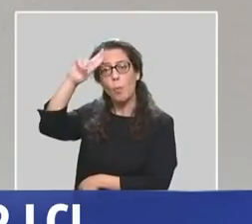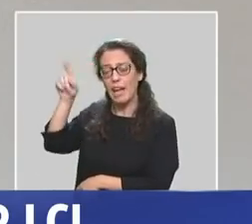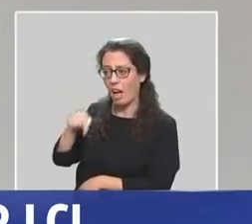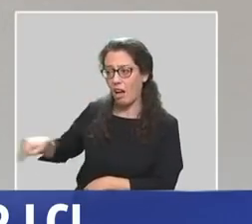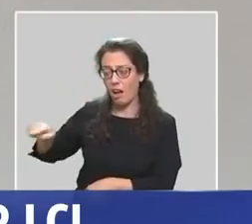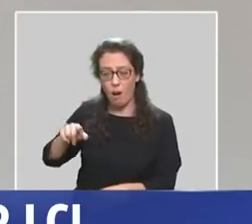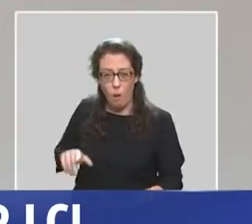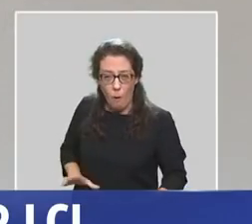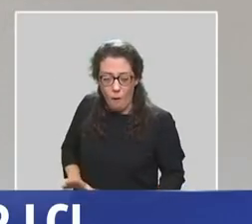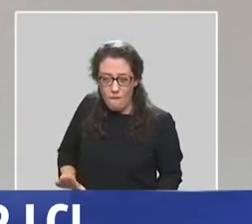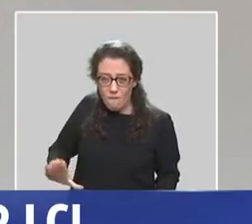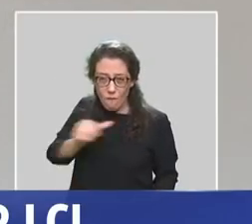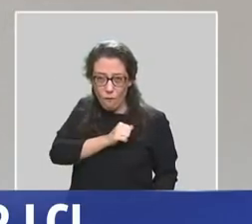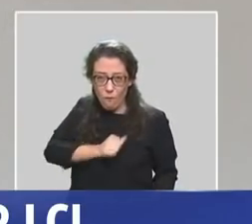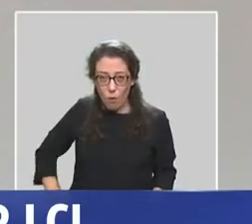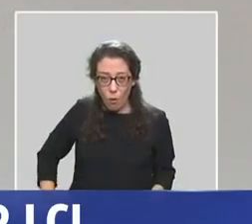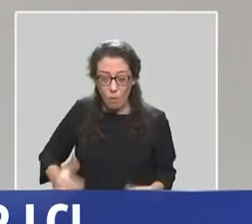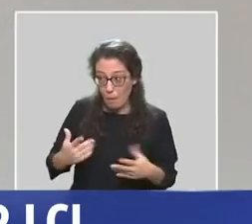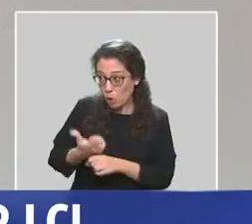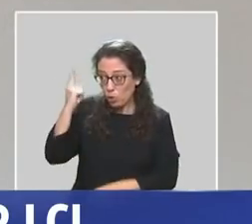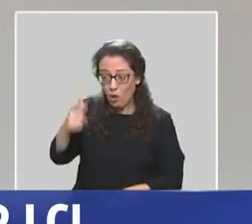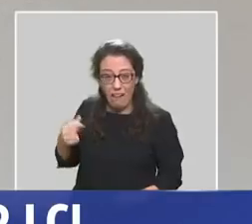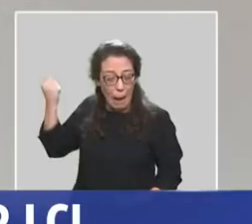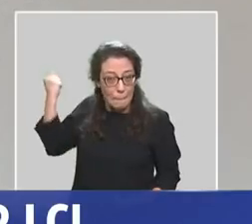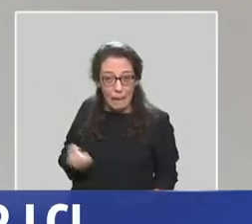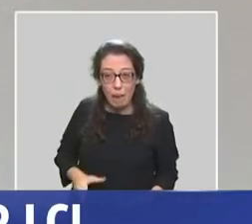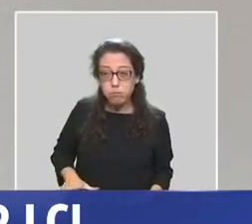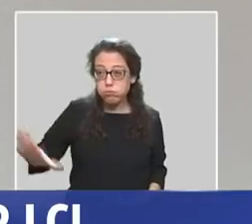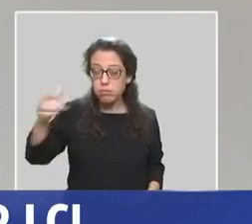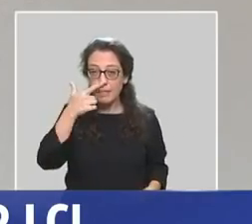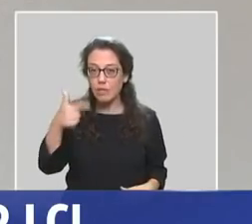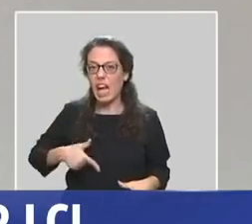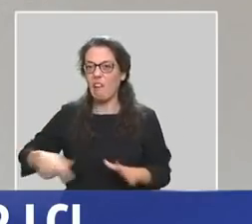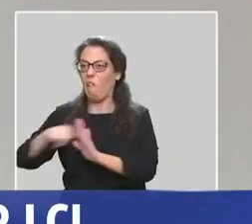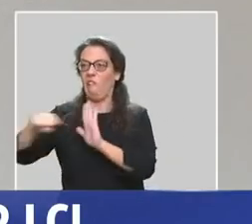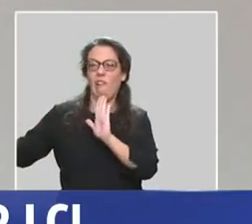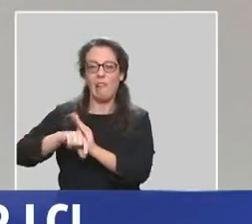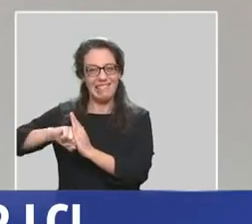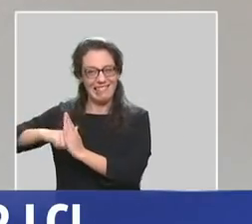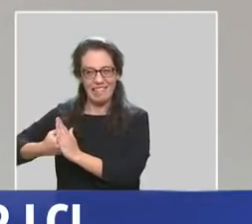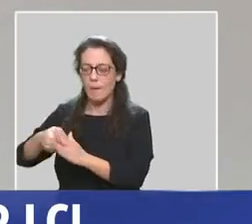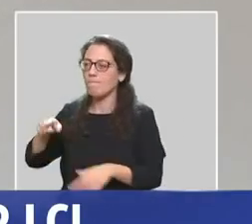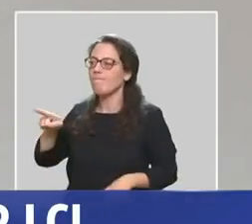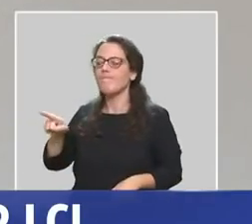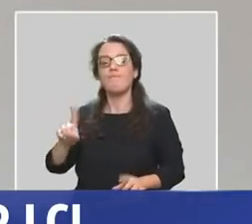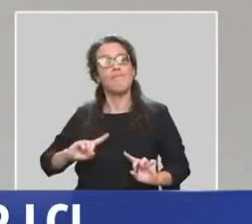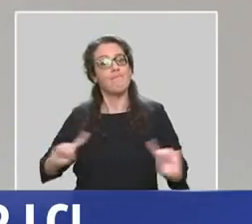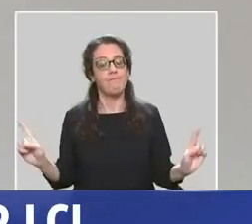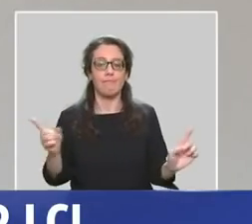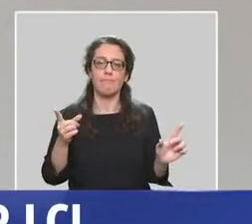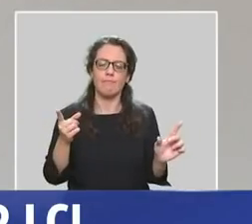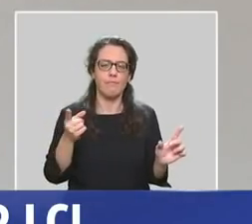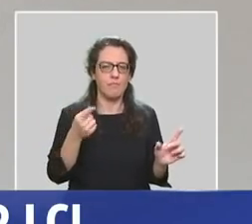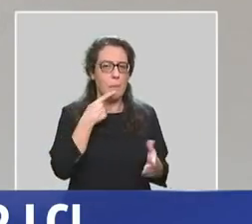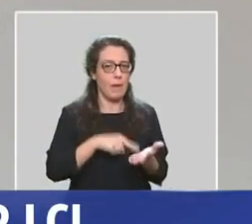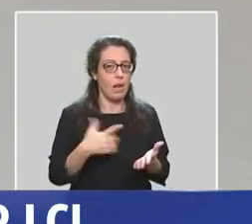depuis le début de la pandémie et sont contraints de prendre de telles mesures restrictives, nous faisons le choix de concilier liberté